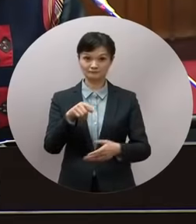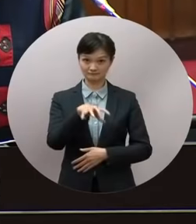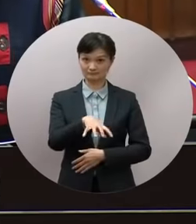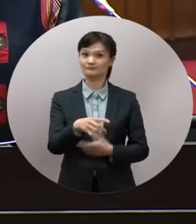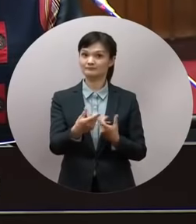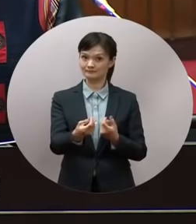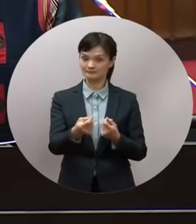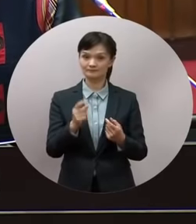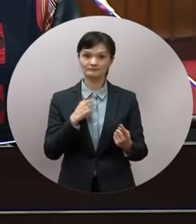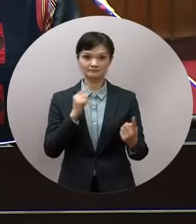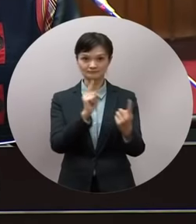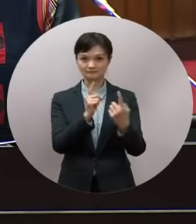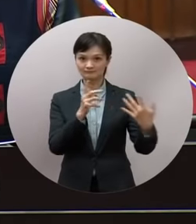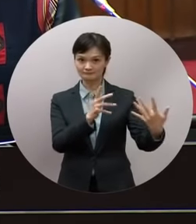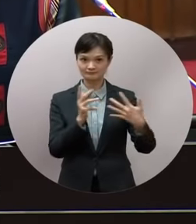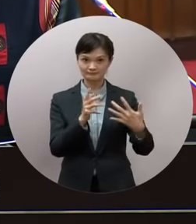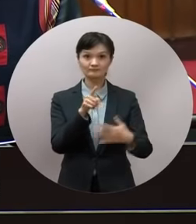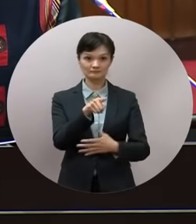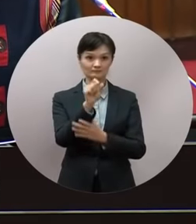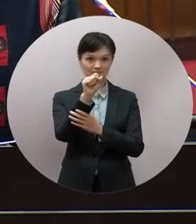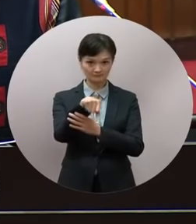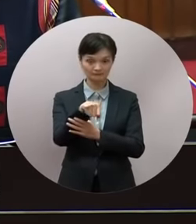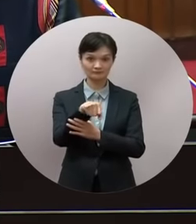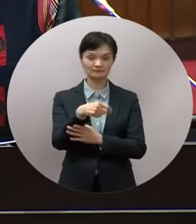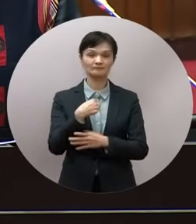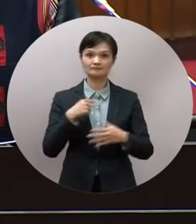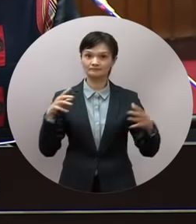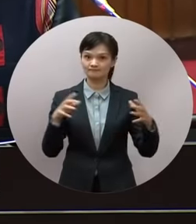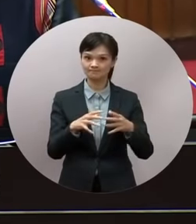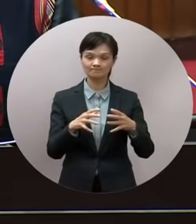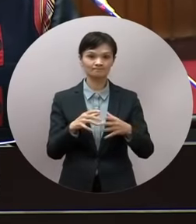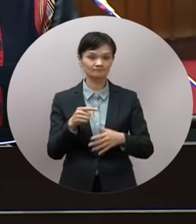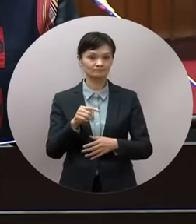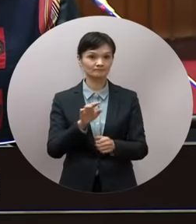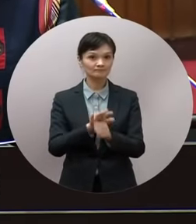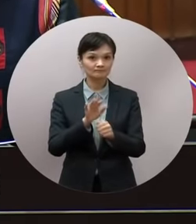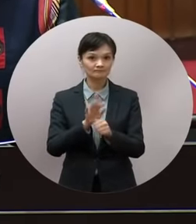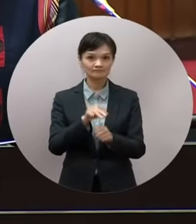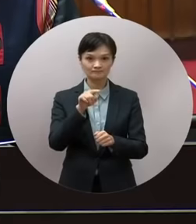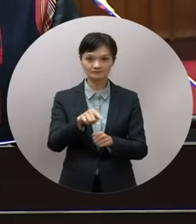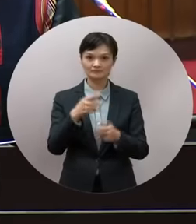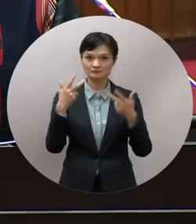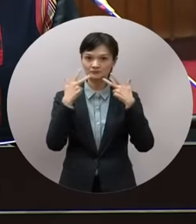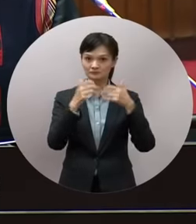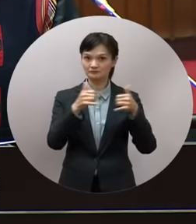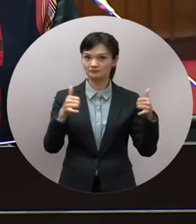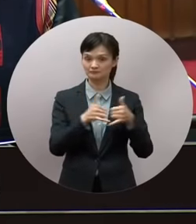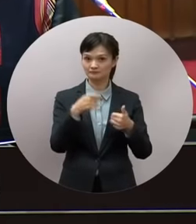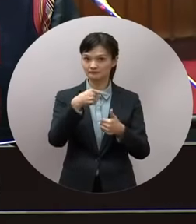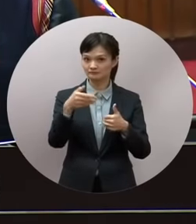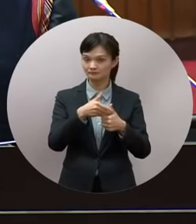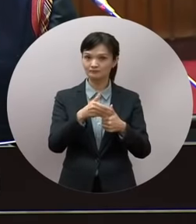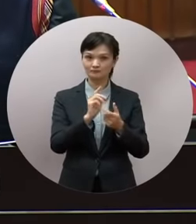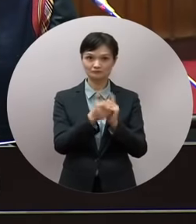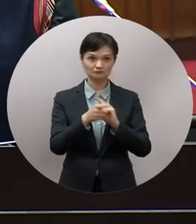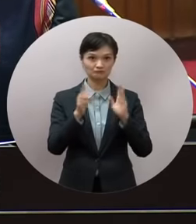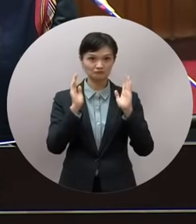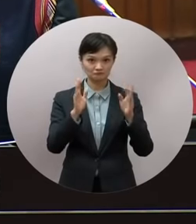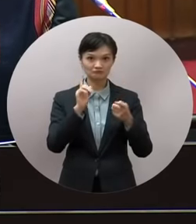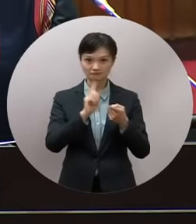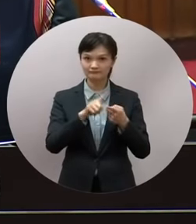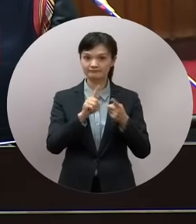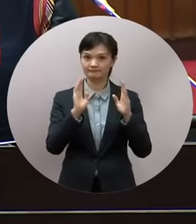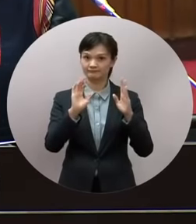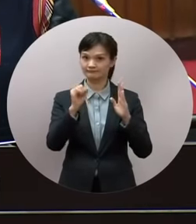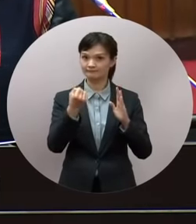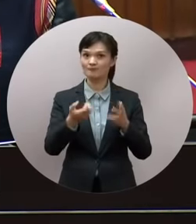方的对话，你承诺我一起来实现原住民族教育的转型正义。后来您也看到了，12月4号